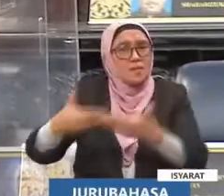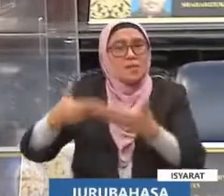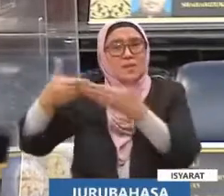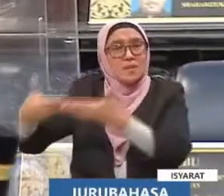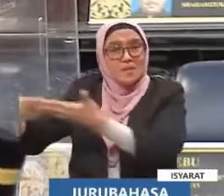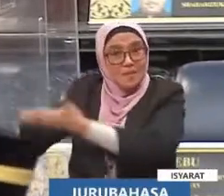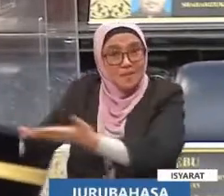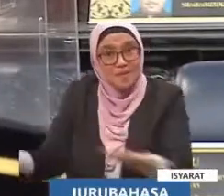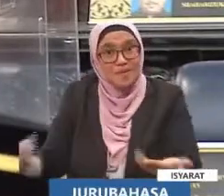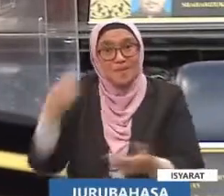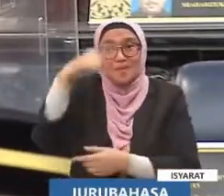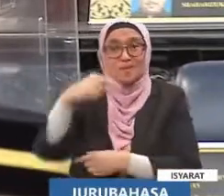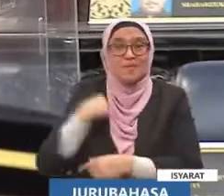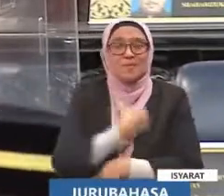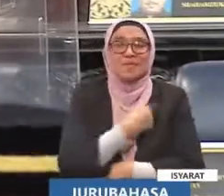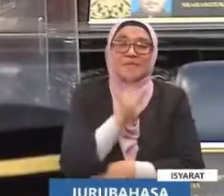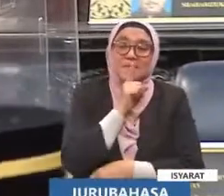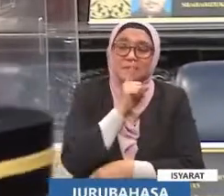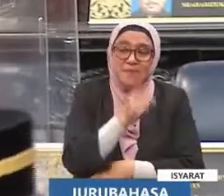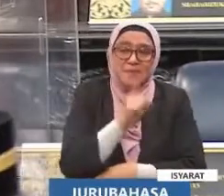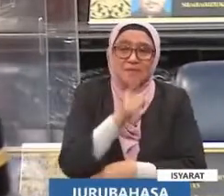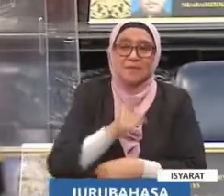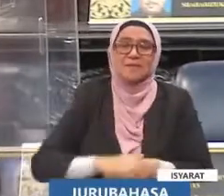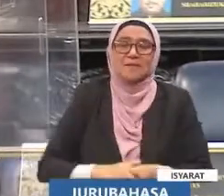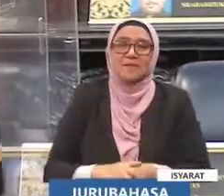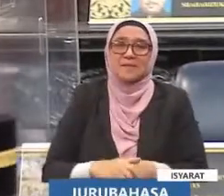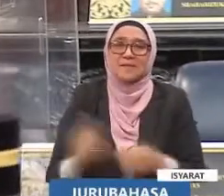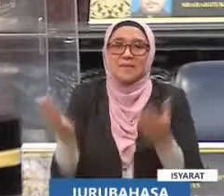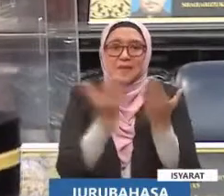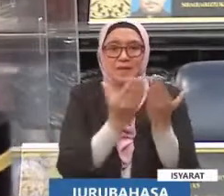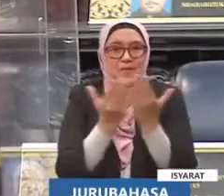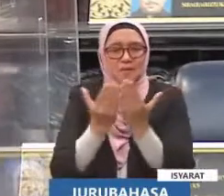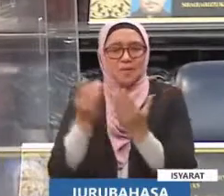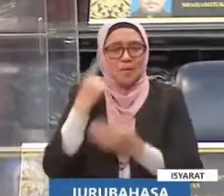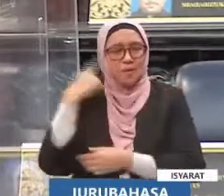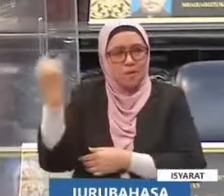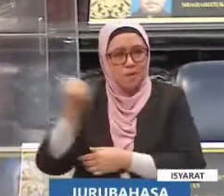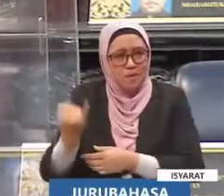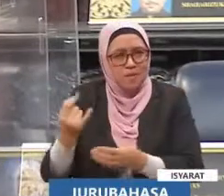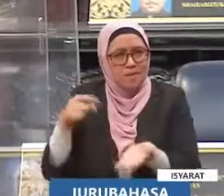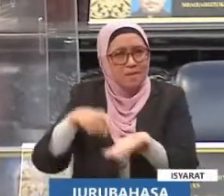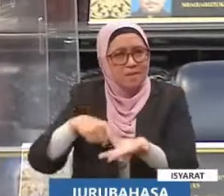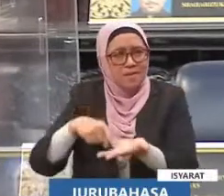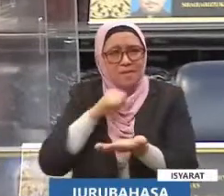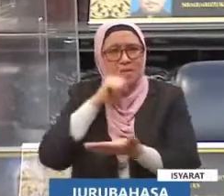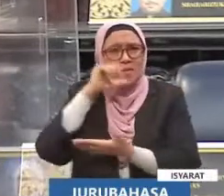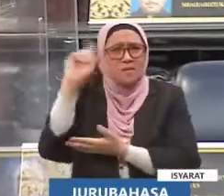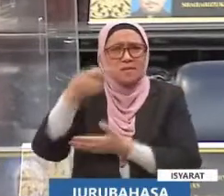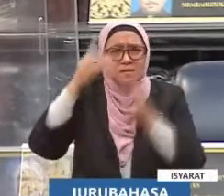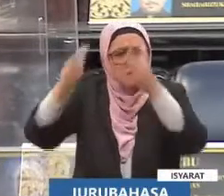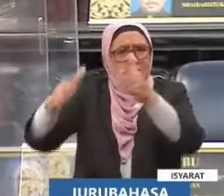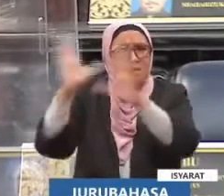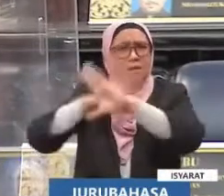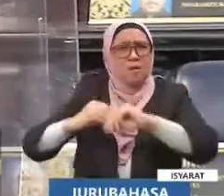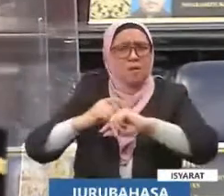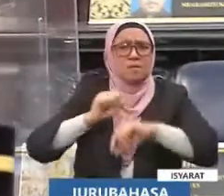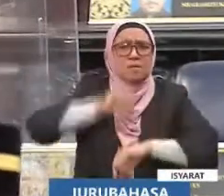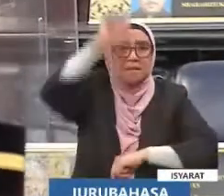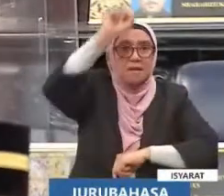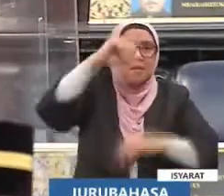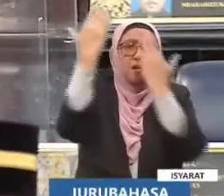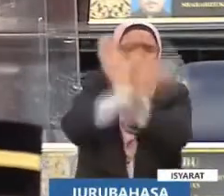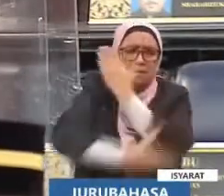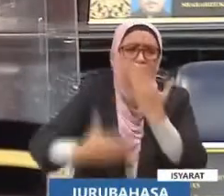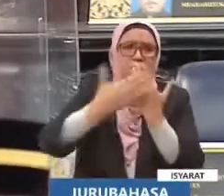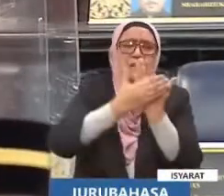untuk kita memastikan nah eh kalau daif ini bukan saya this rawai format tapi di Sabah